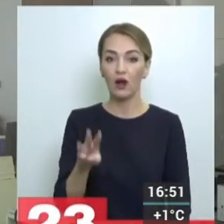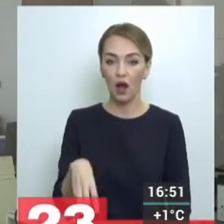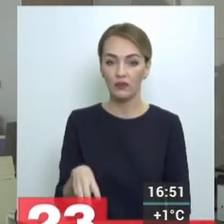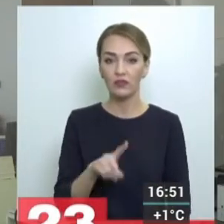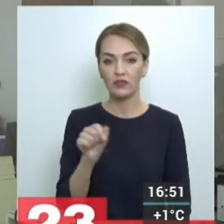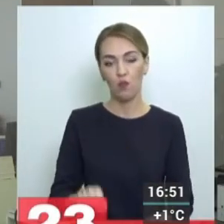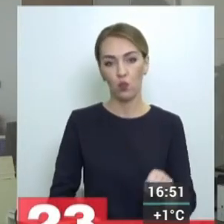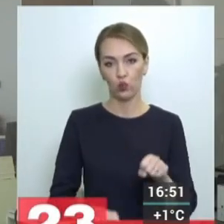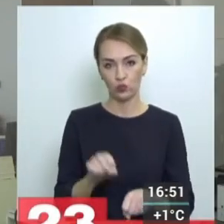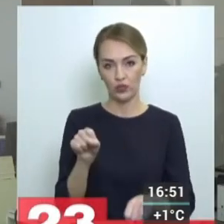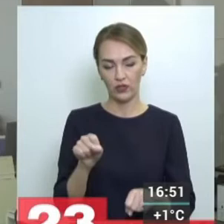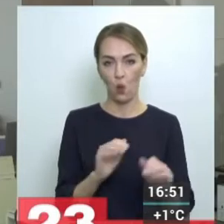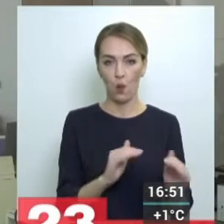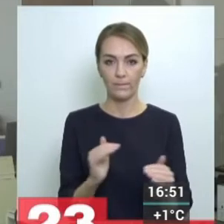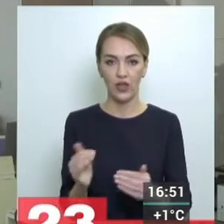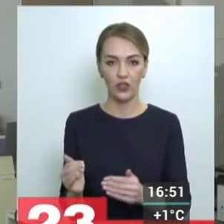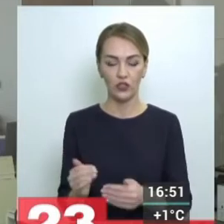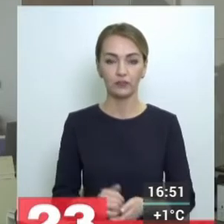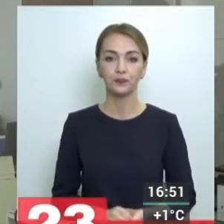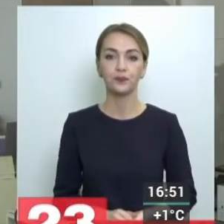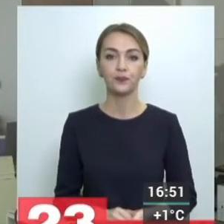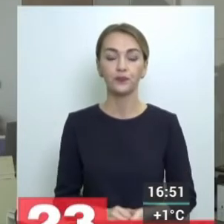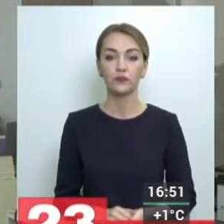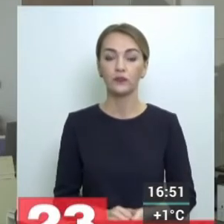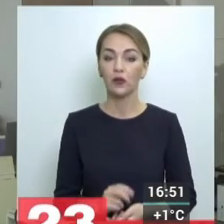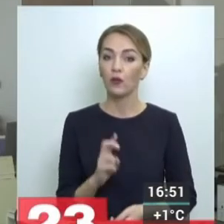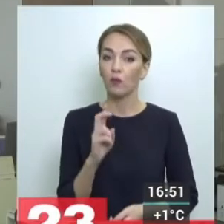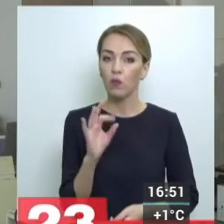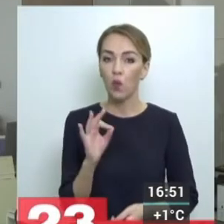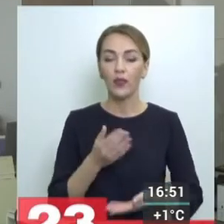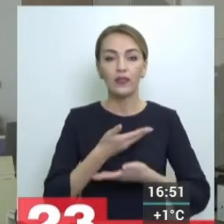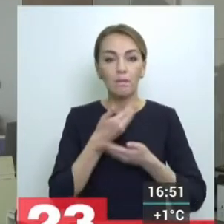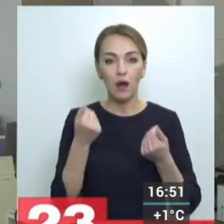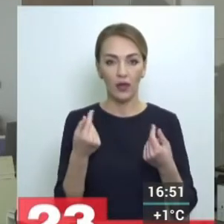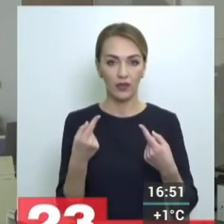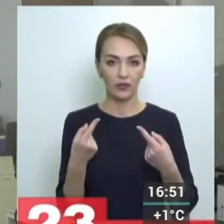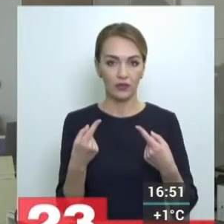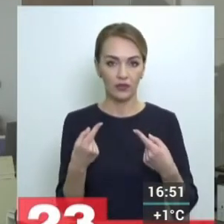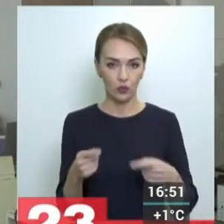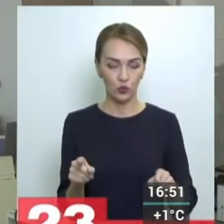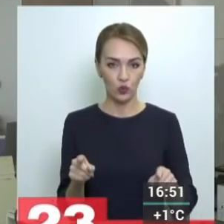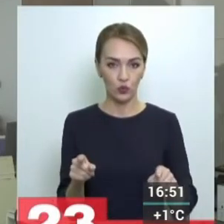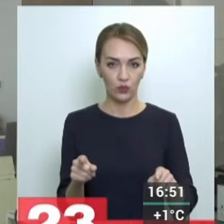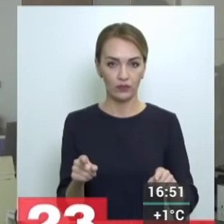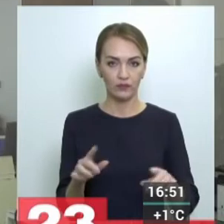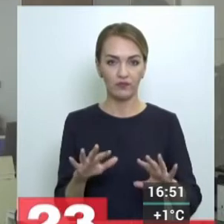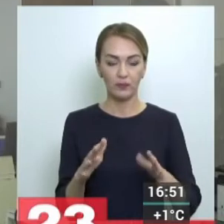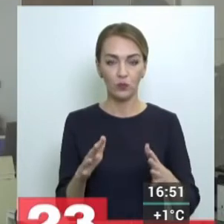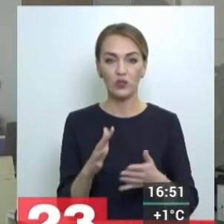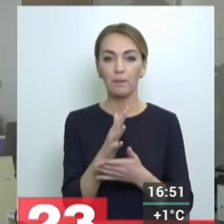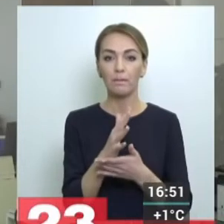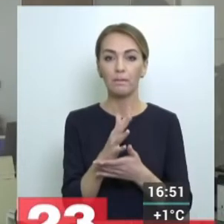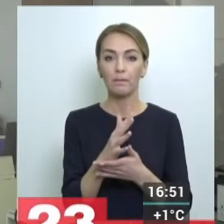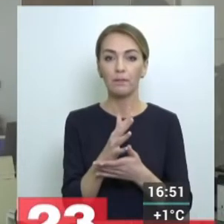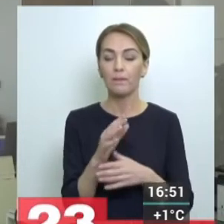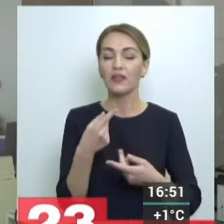за порушення обмежень. Бо немає іншому виходу зберегти